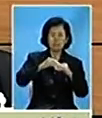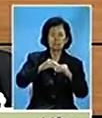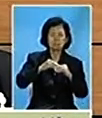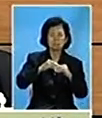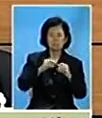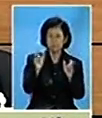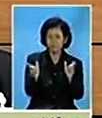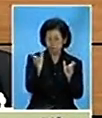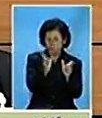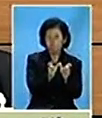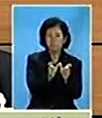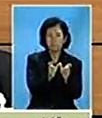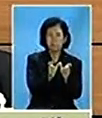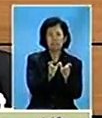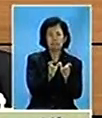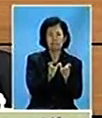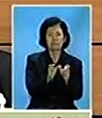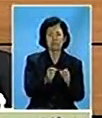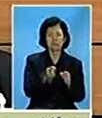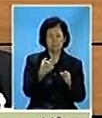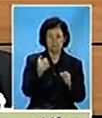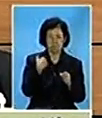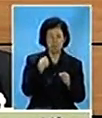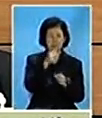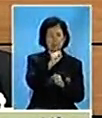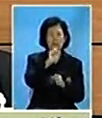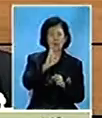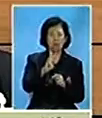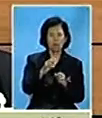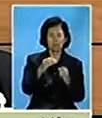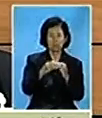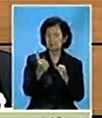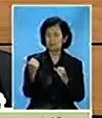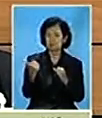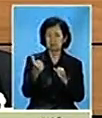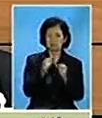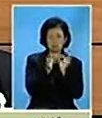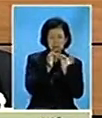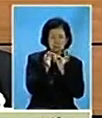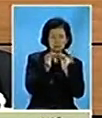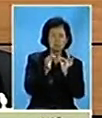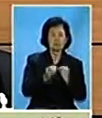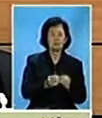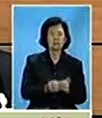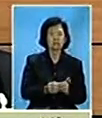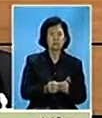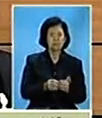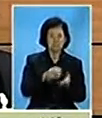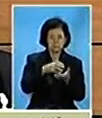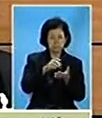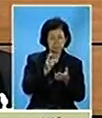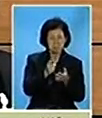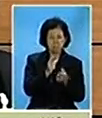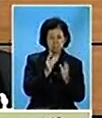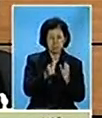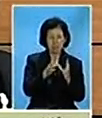ความตัวนั้นออกไปซึ่งตรงนั้นเนี่ยจะมีท่านสมาชิกวุฒิสภาท่านอื่นอภิปรายนะครับก็คือท่านกฤตอาทิตย์แก้วเพราะว่ามันเป็นเรื่องที่เป็นเพิ่มเติ